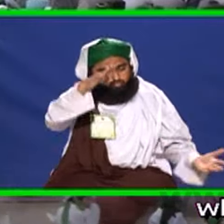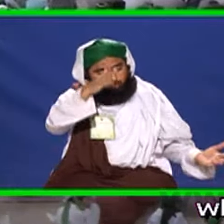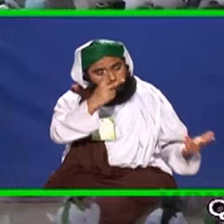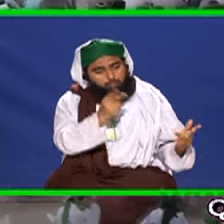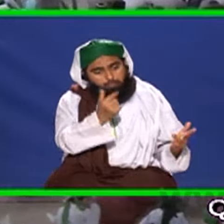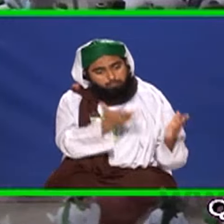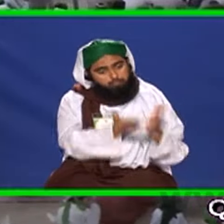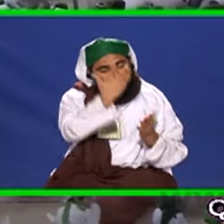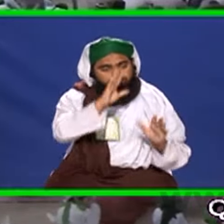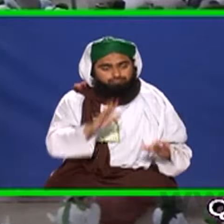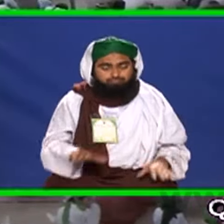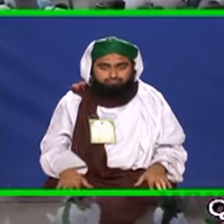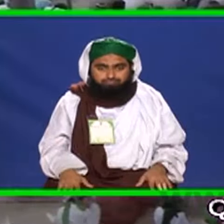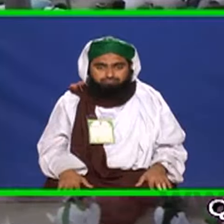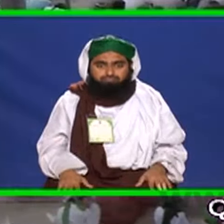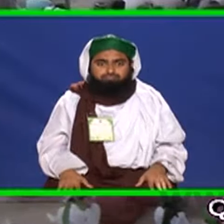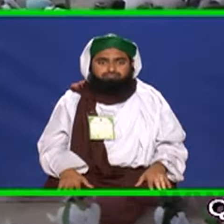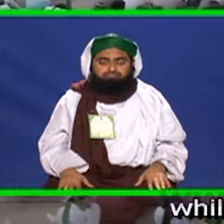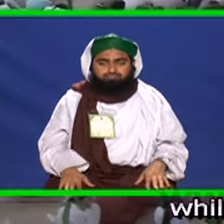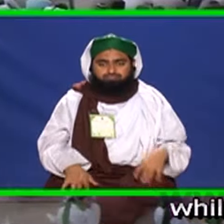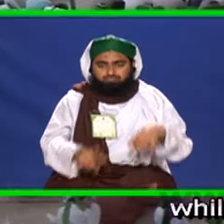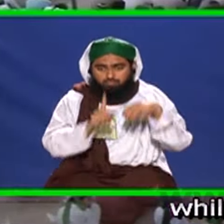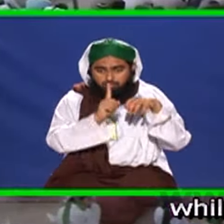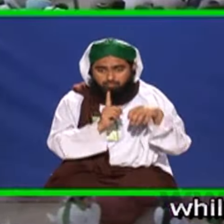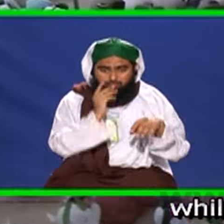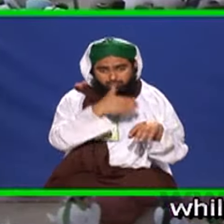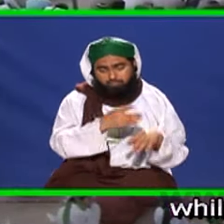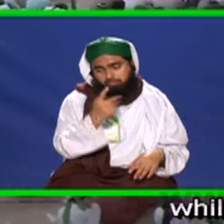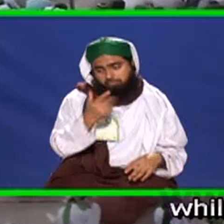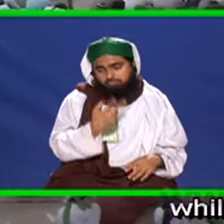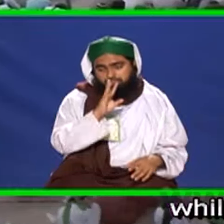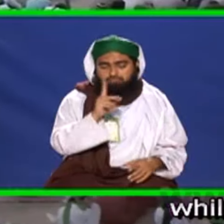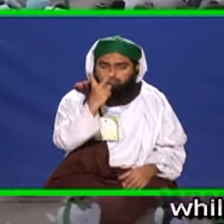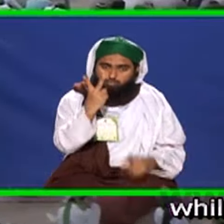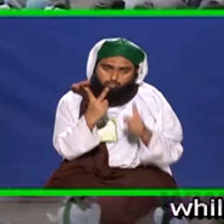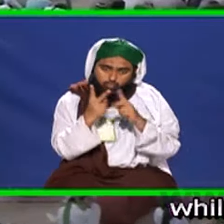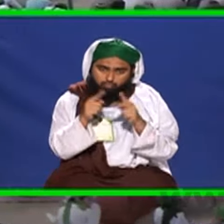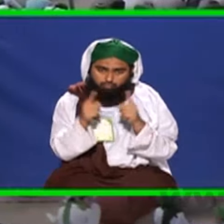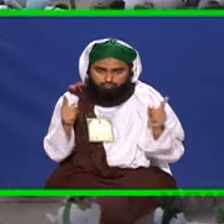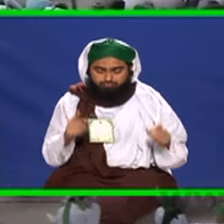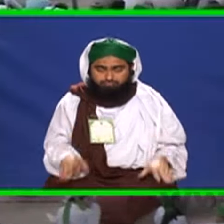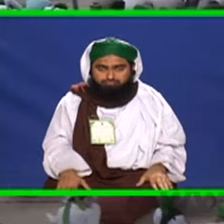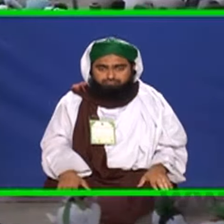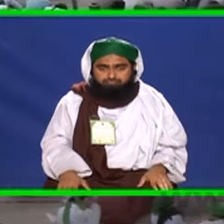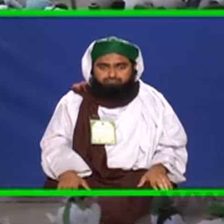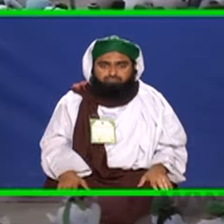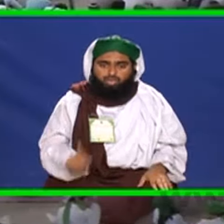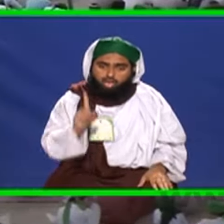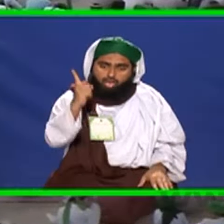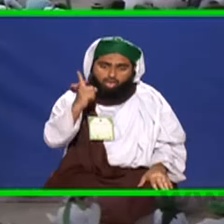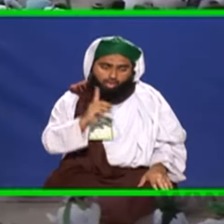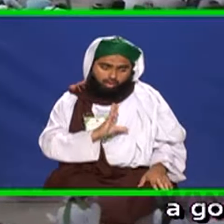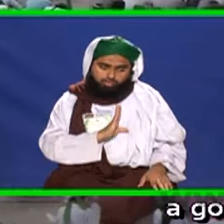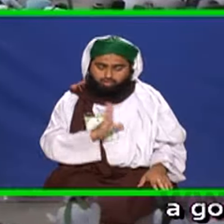نوٹ. تو مکہ مکرمہ میں تعداد زیادہ اور مدینہ منورہ میں مالیت زیادہ. دوسرا ایک نمایاں فرق